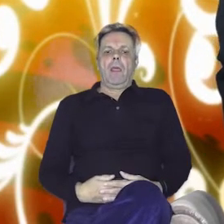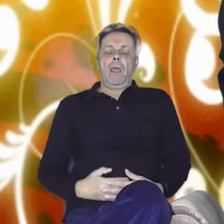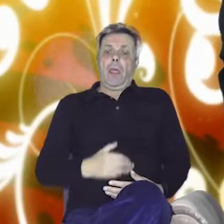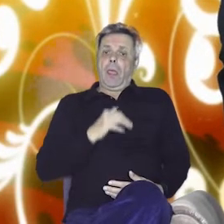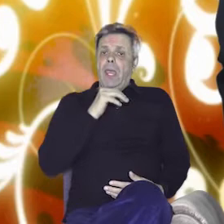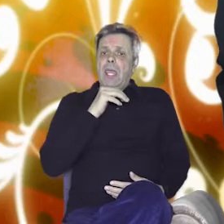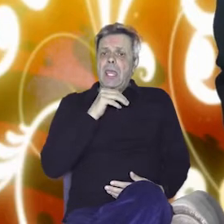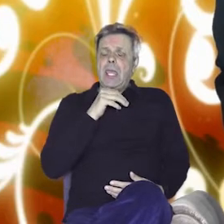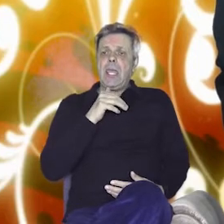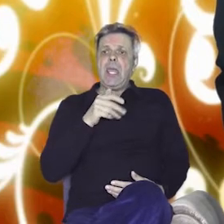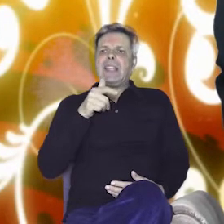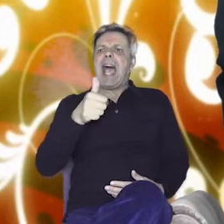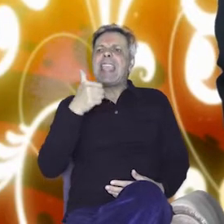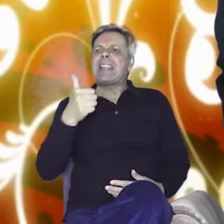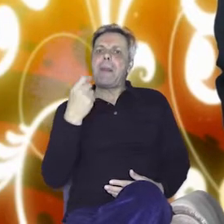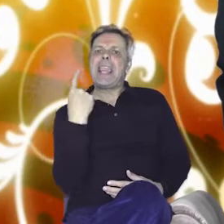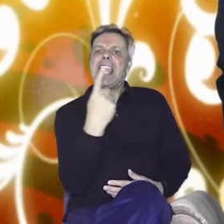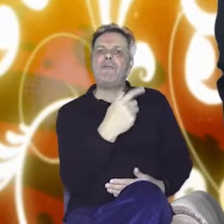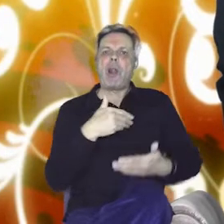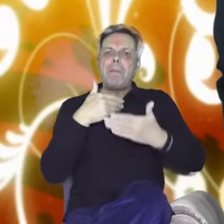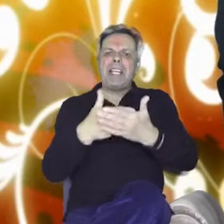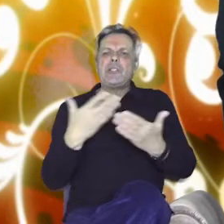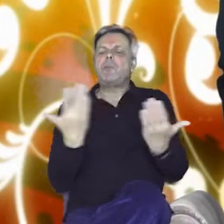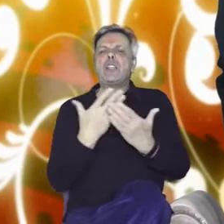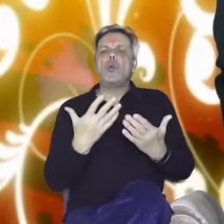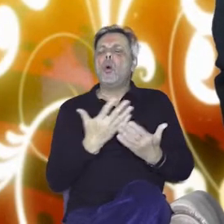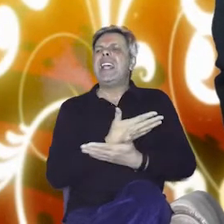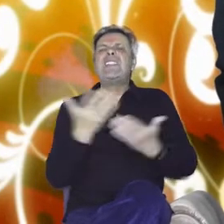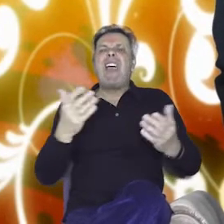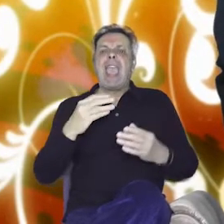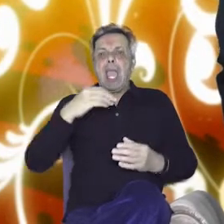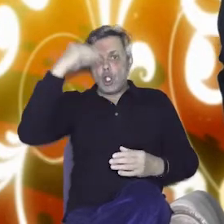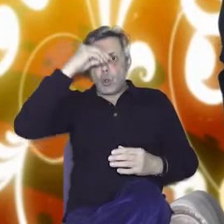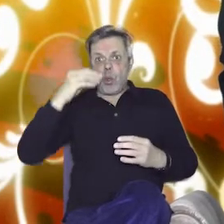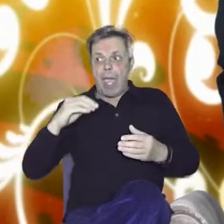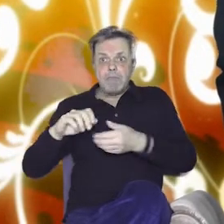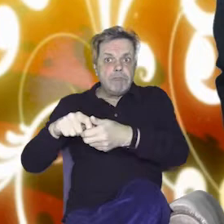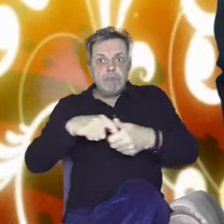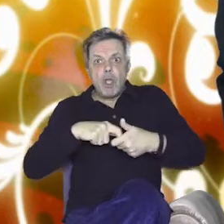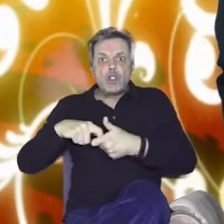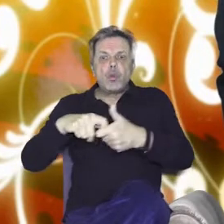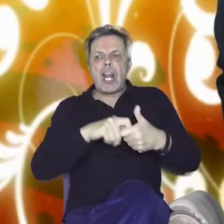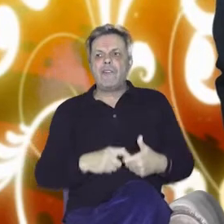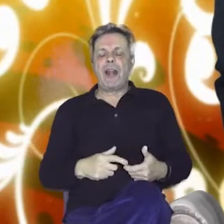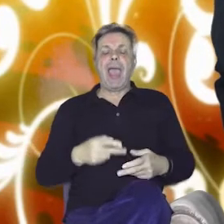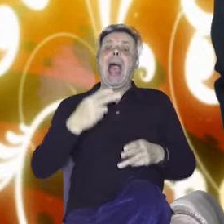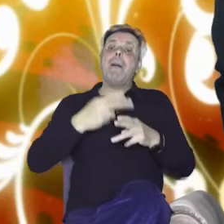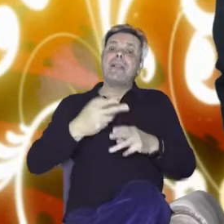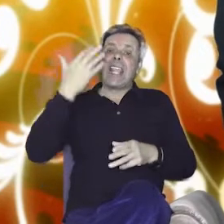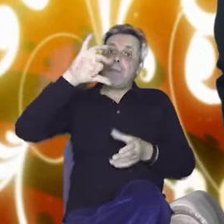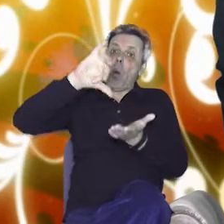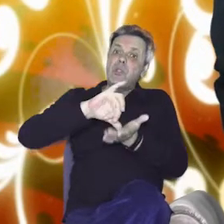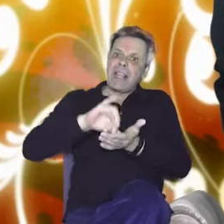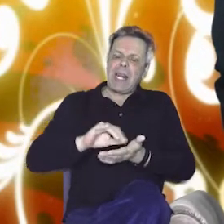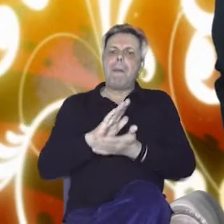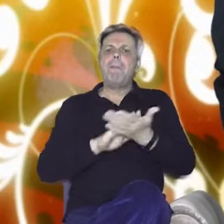jedan holistički pristup gdje su sve struke surađivale, a pacijent bio u središtu zbivanja, započela je zapravo